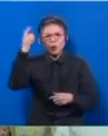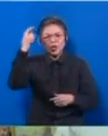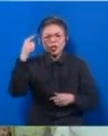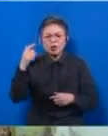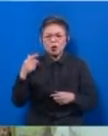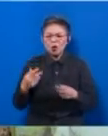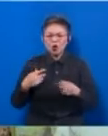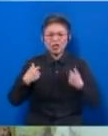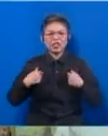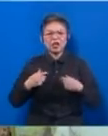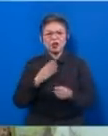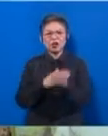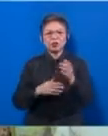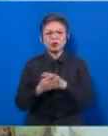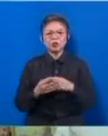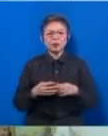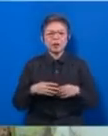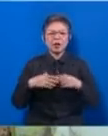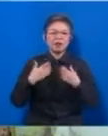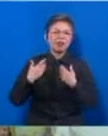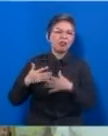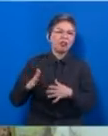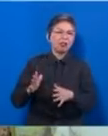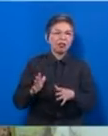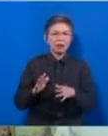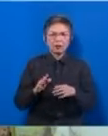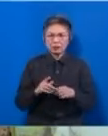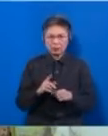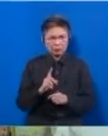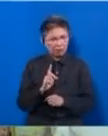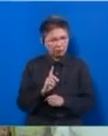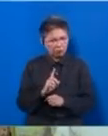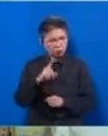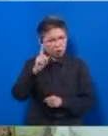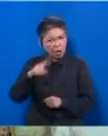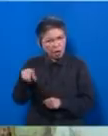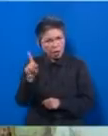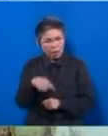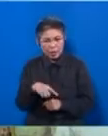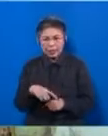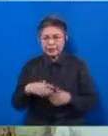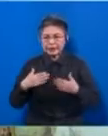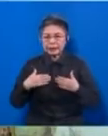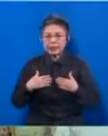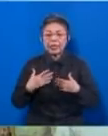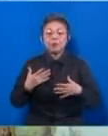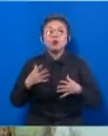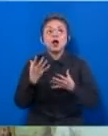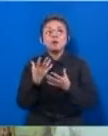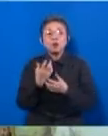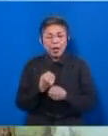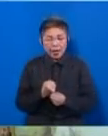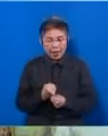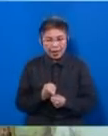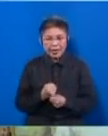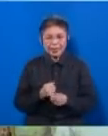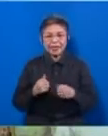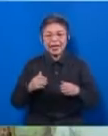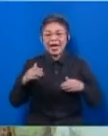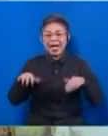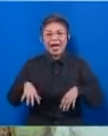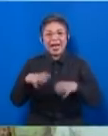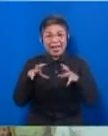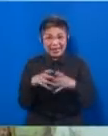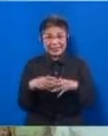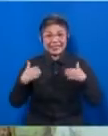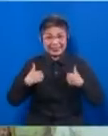punya keahlian apapun. Nah, maka dari itu dengan adanya suatu seni ini mudah-mudahan bisa membuka kepada